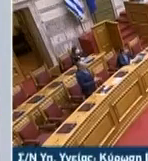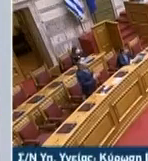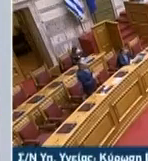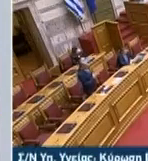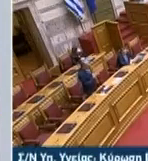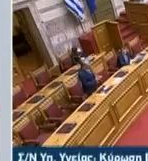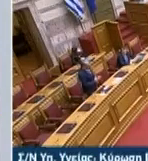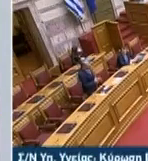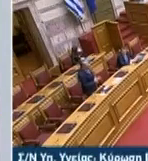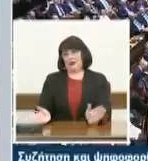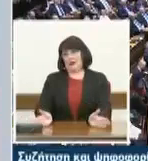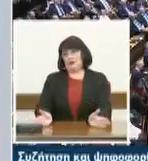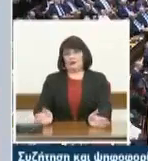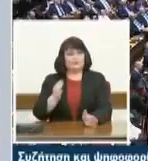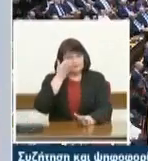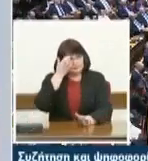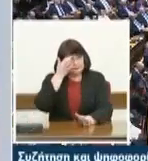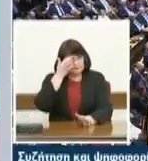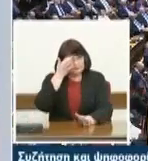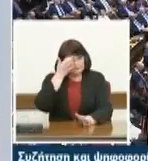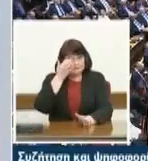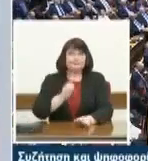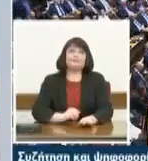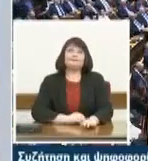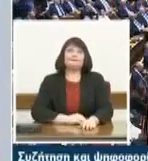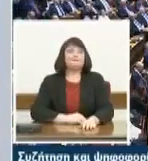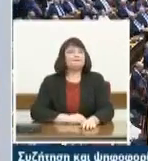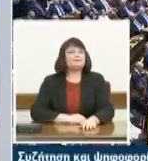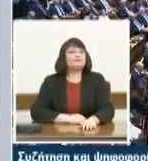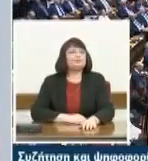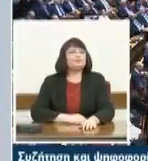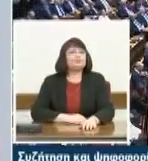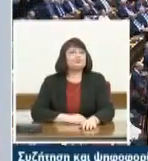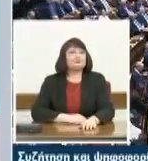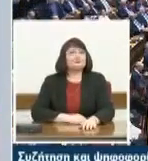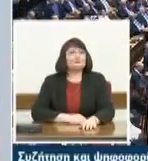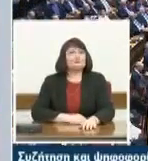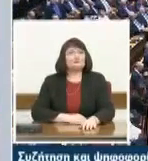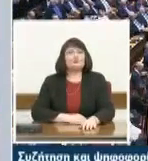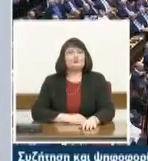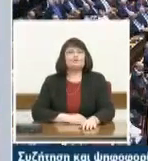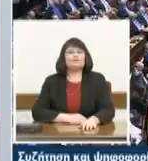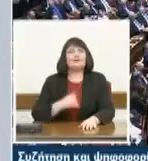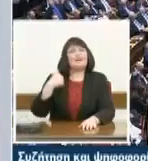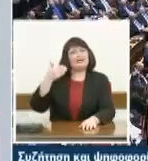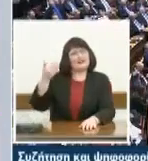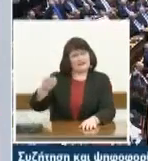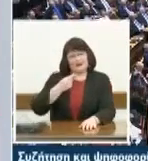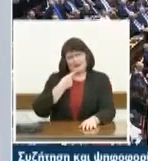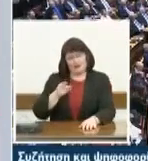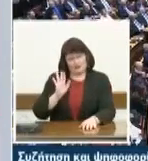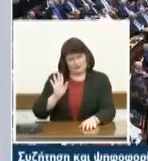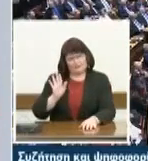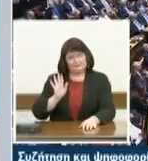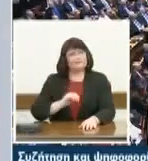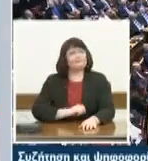λογιστήριο το έχει βγάλει γύρω στα 40 και με τα νέα μέτρα που. Γιατί είχαμε βγάλει στα 40 ή 160. Κύριε Πάνα, σας αφορά εσάς η αποστροφή